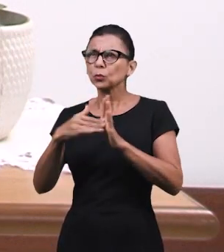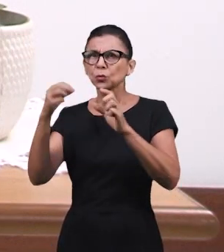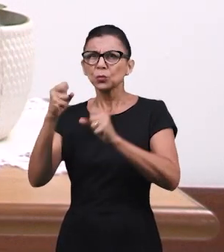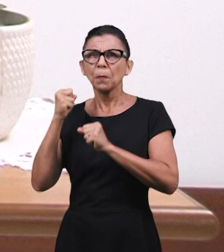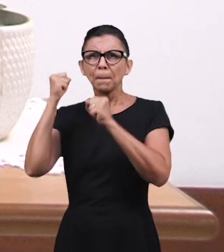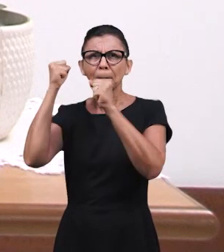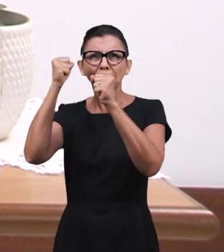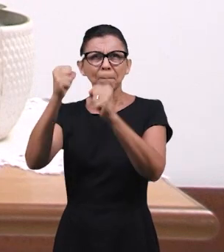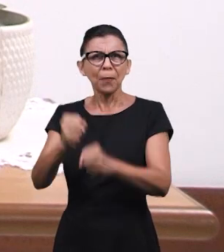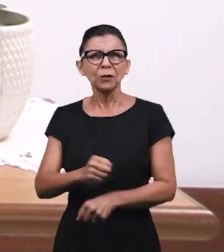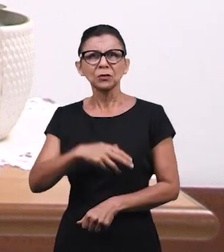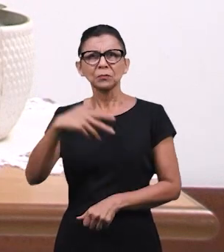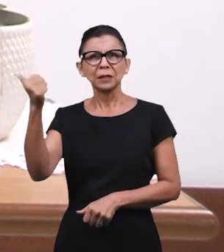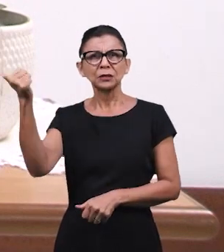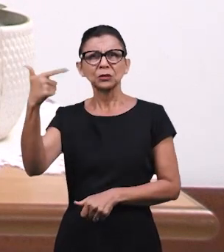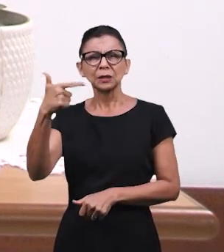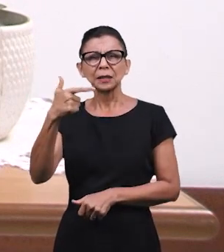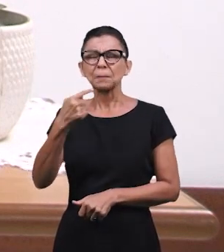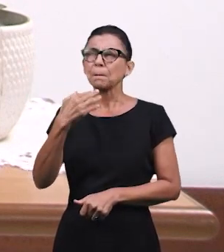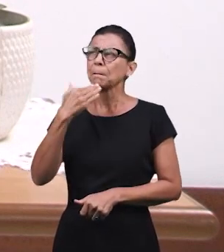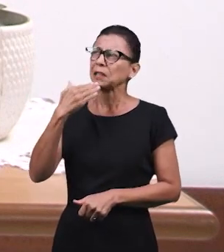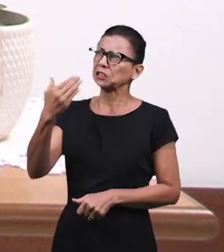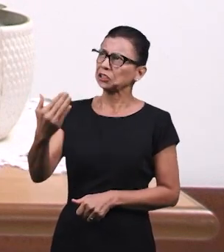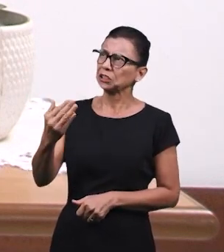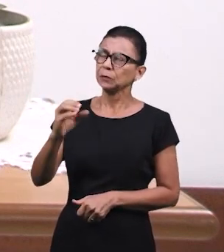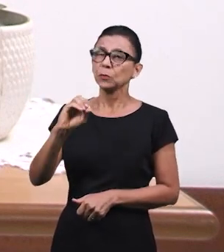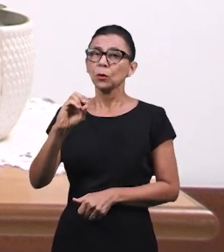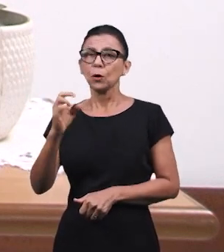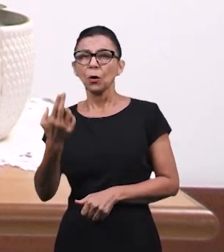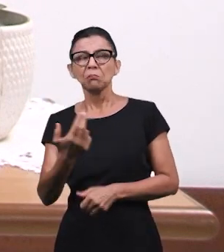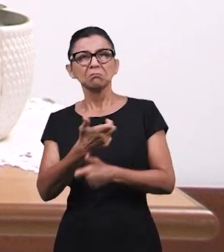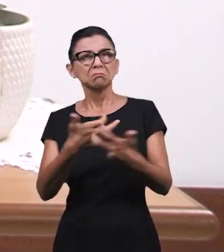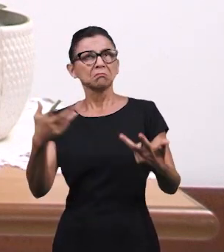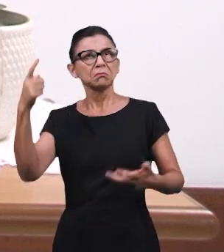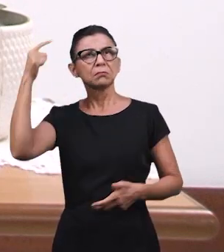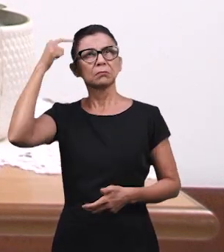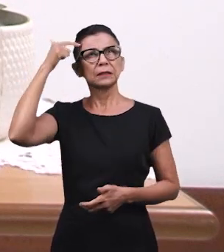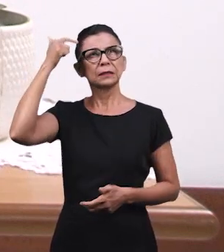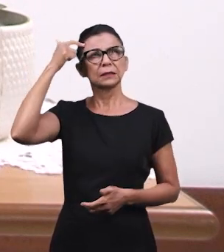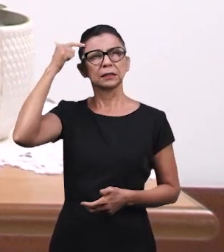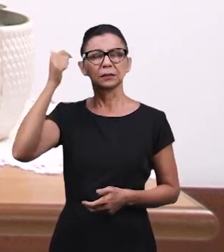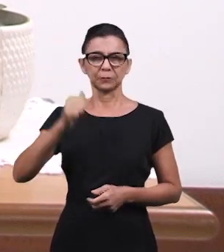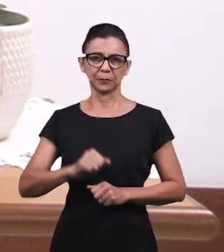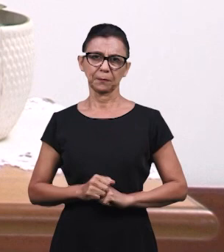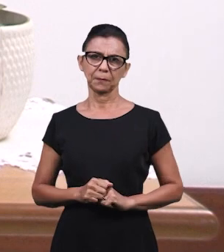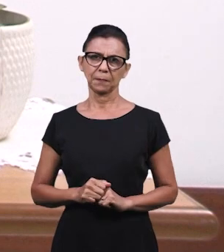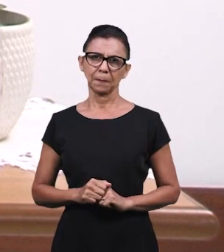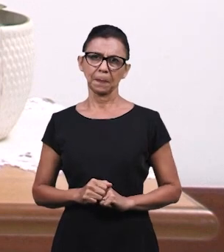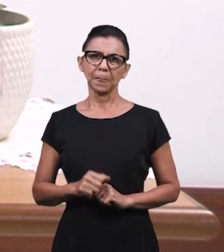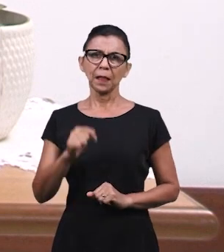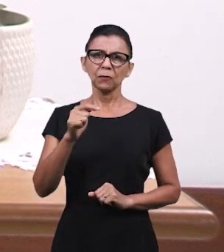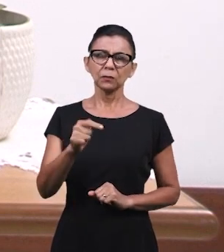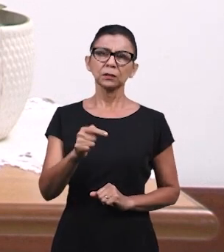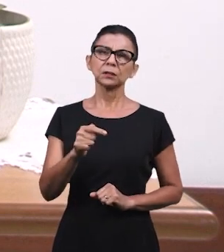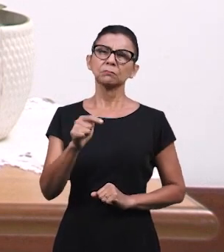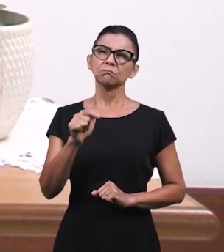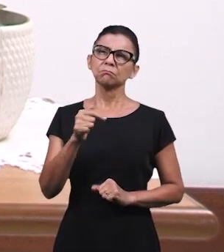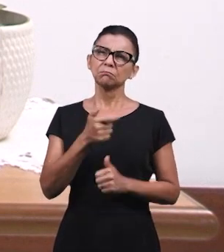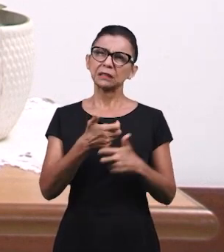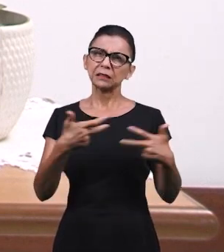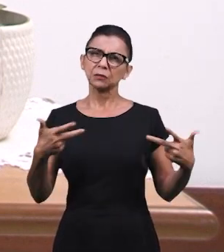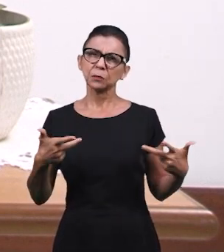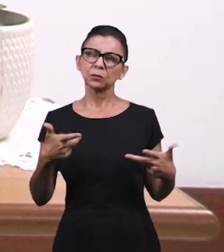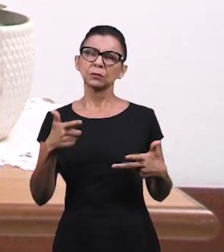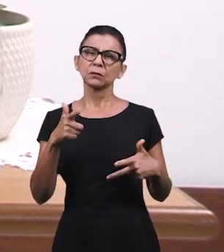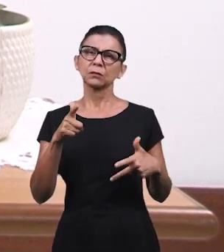больше этого, чего мы просим или о чем мы помышляем. Может быть, многое ты просишь у